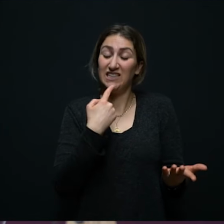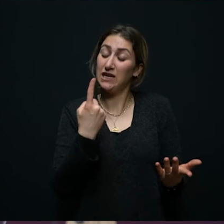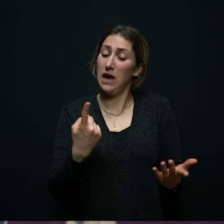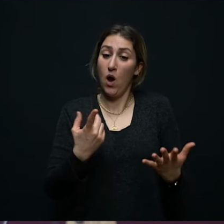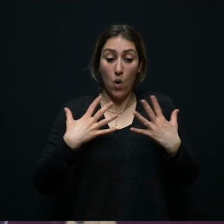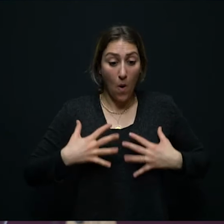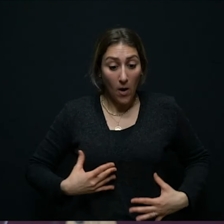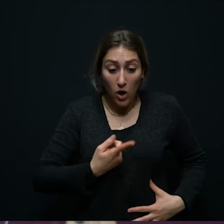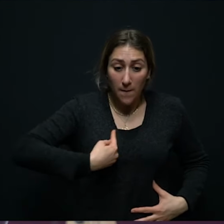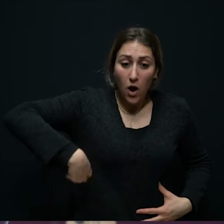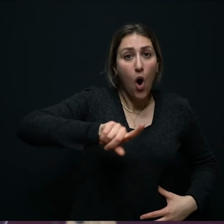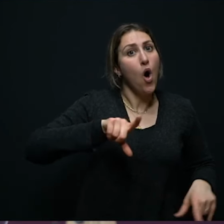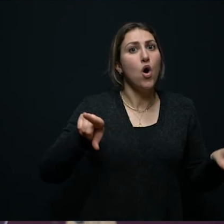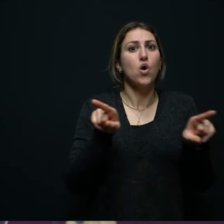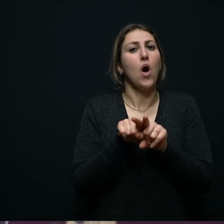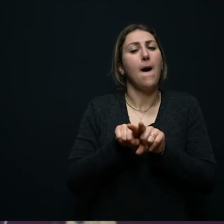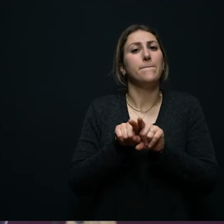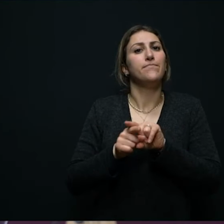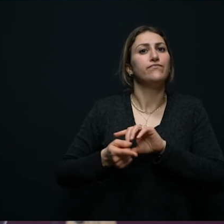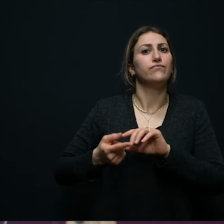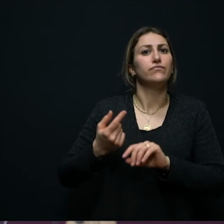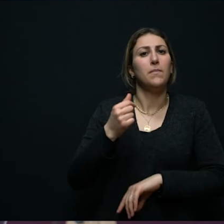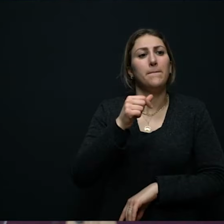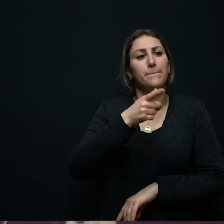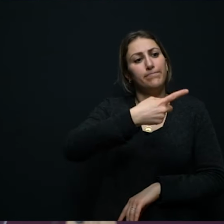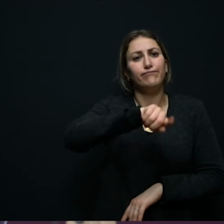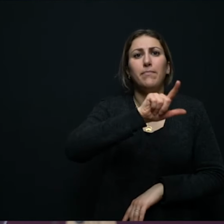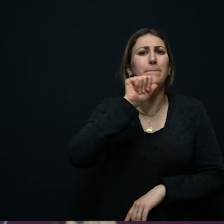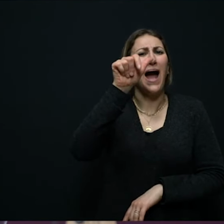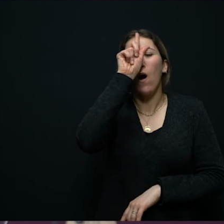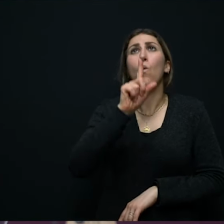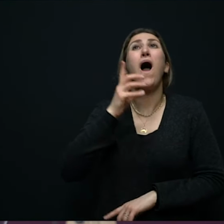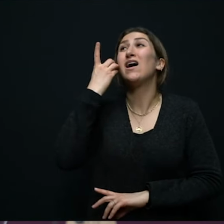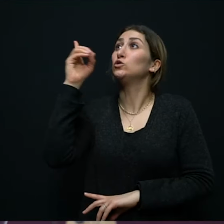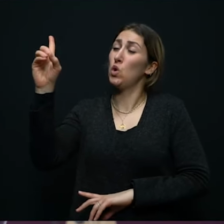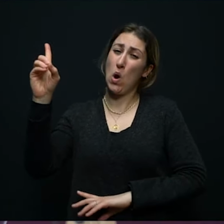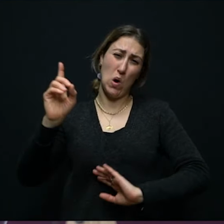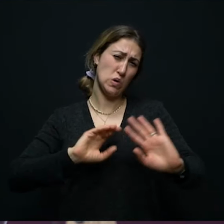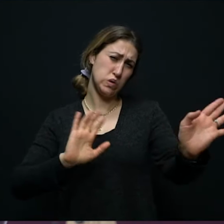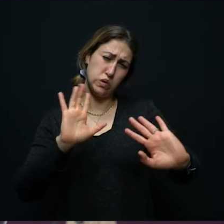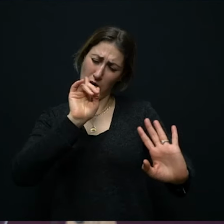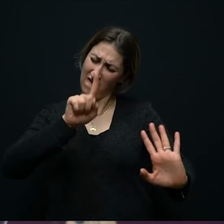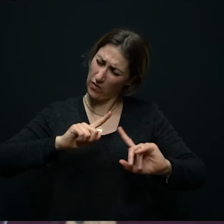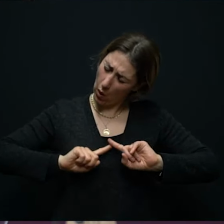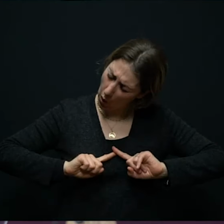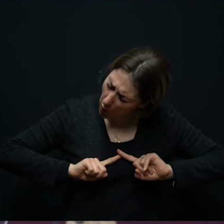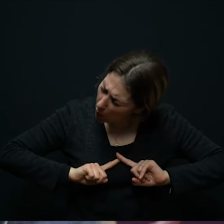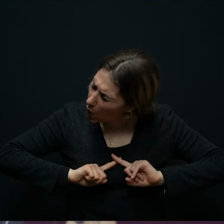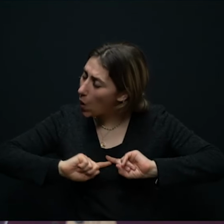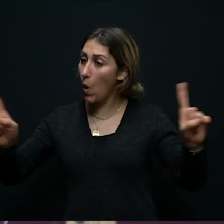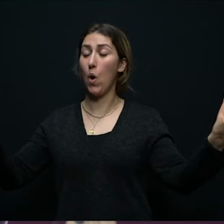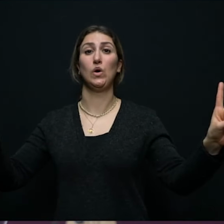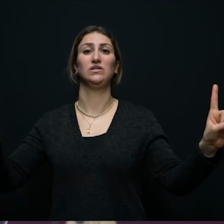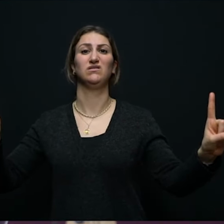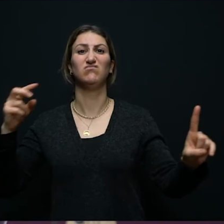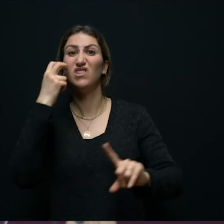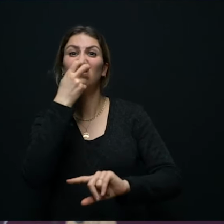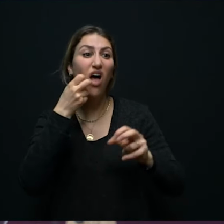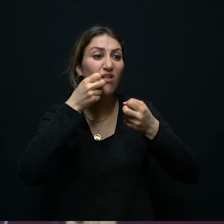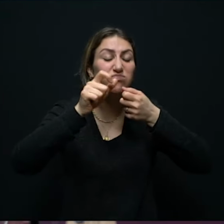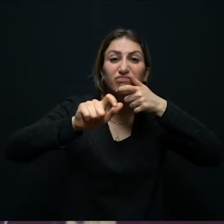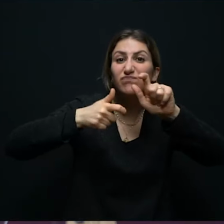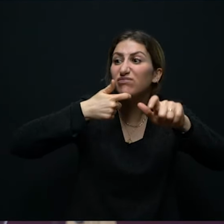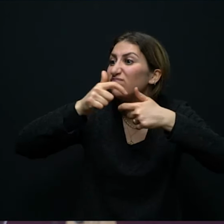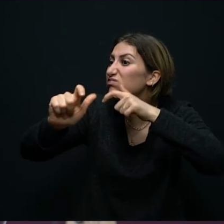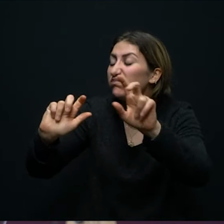que celui qui vole arrête de volée que celui qui est des potiers des paroles malsaine arrête d'avoir des paroles malsaine parce que vous attriste et le saint-esprit de